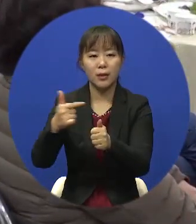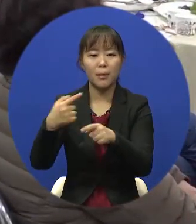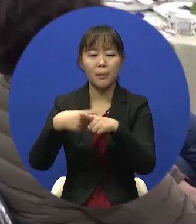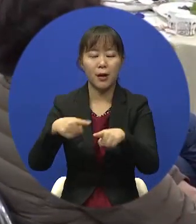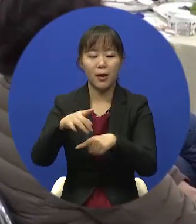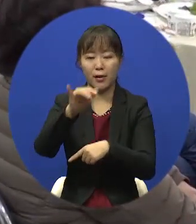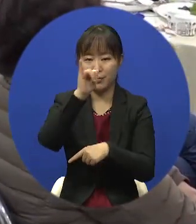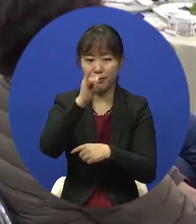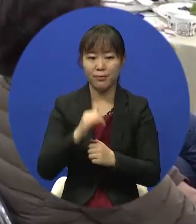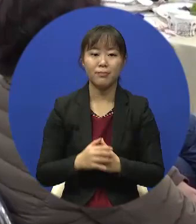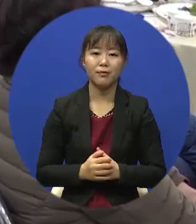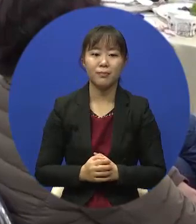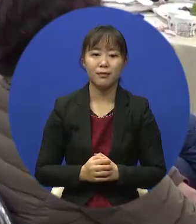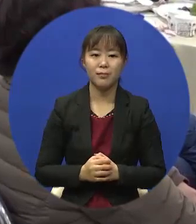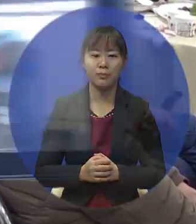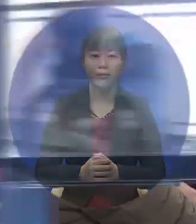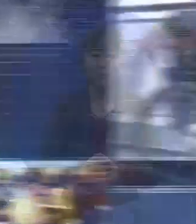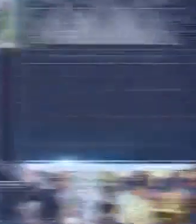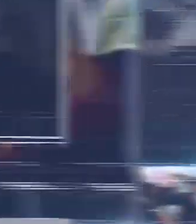받았습니다.